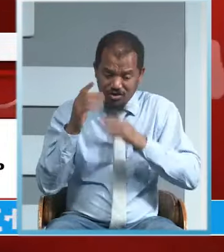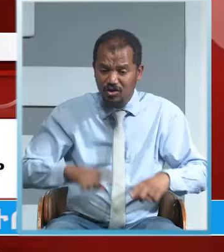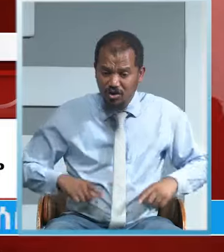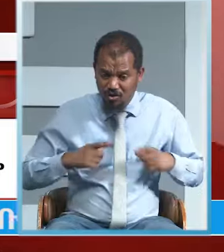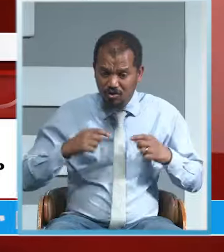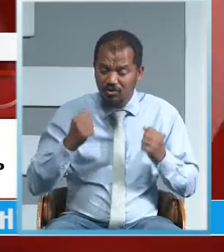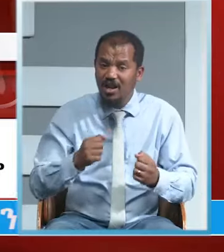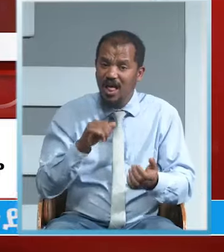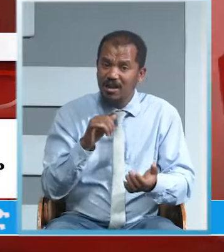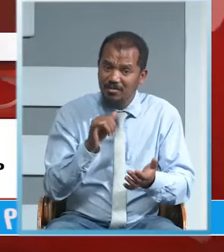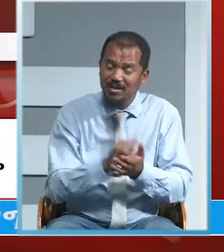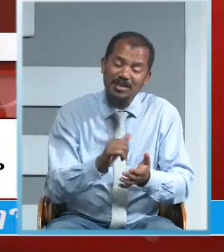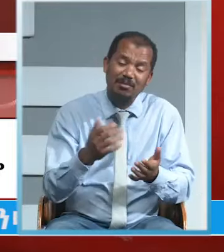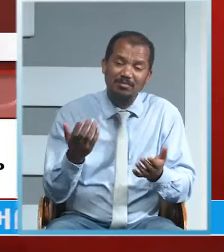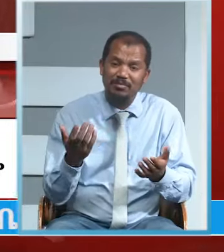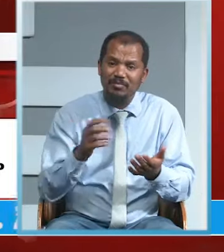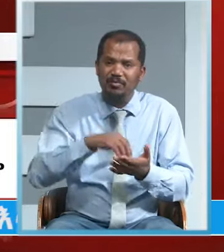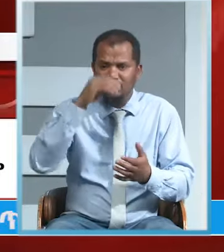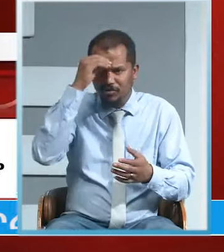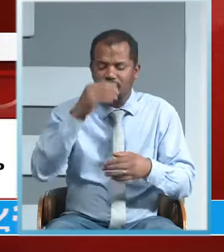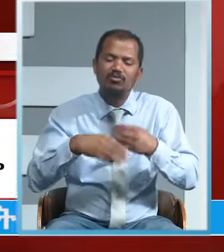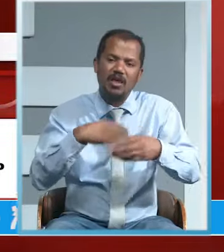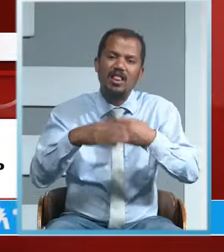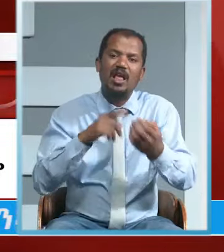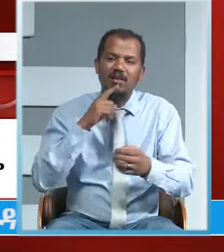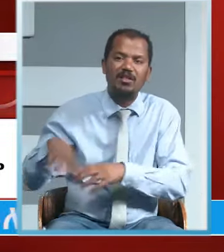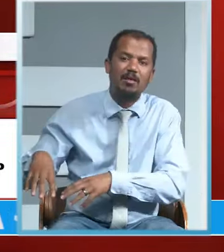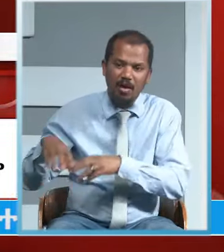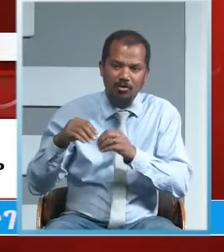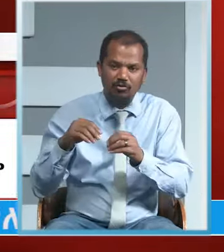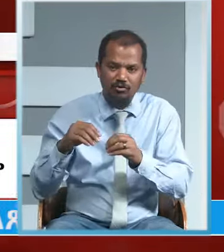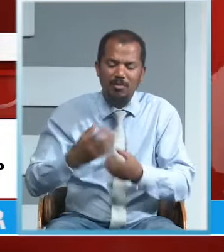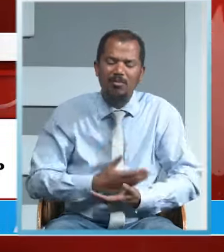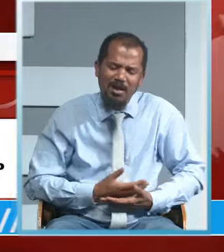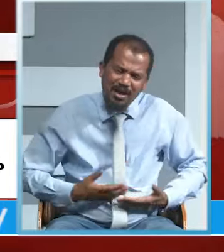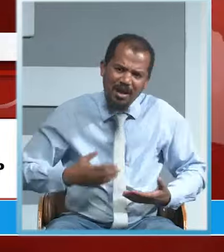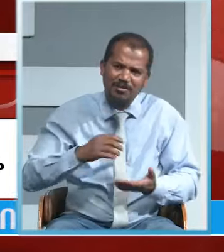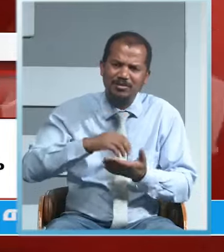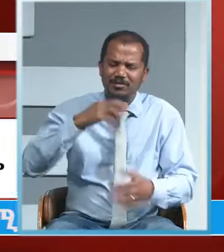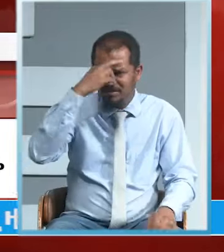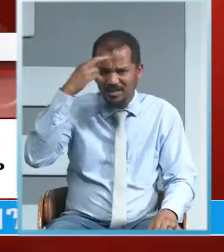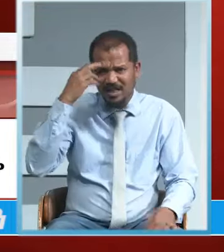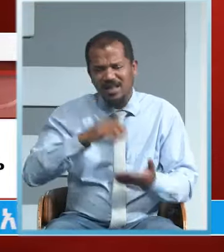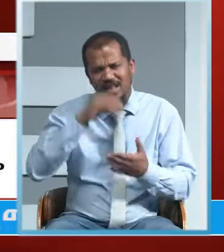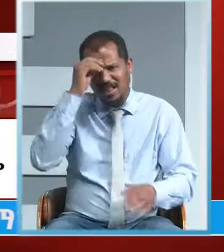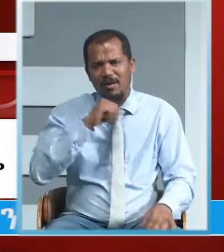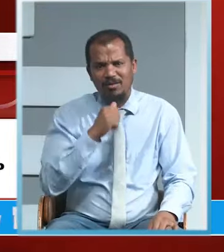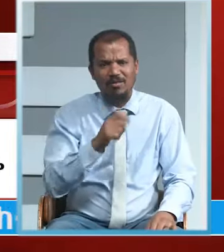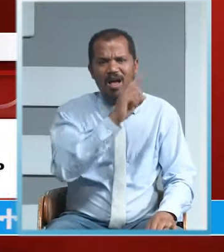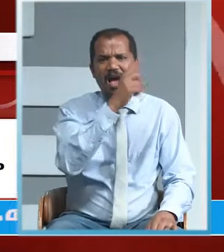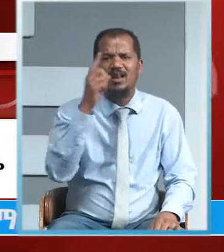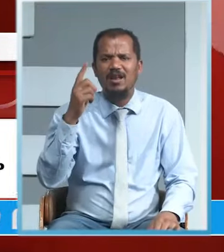ግን በዛም ይሁን በዛም ትምህርቱ ግን እየተካሄደ ነው። ተማሪዎችም በረሃብ ምክንያት እየተማሩ እንዳልሆነ፣ አንዳንድ ትምህርት ቤቶችም ብዙ